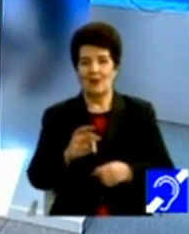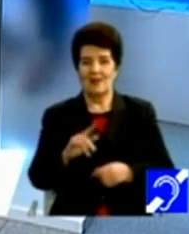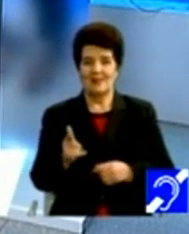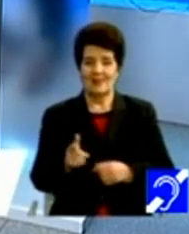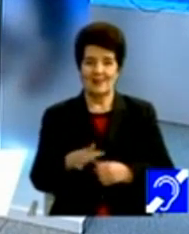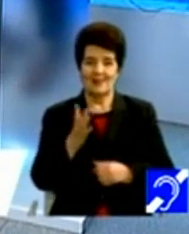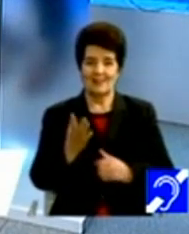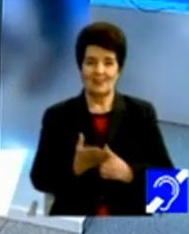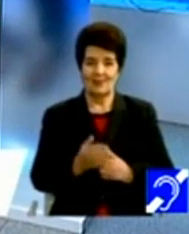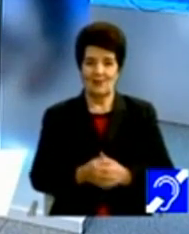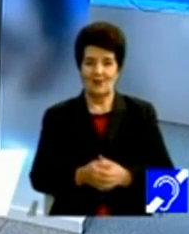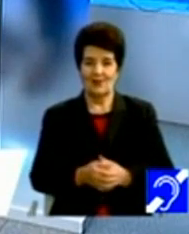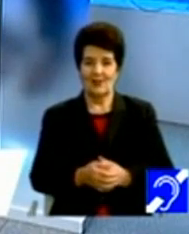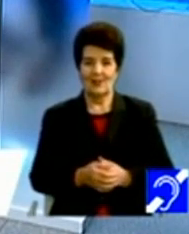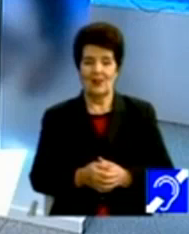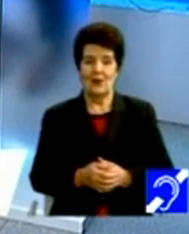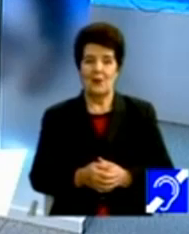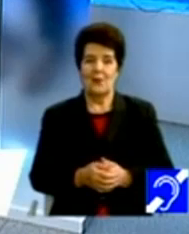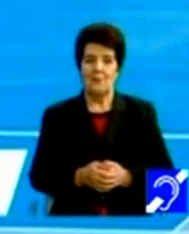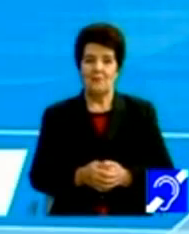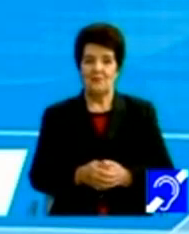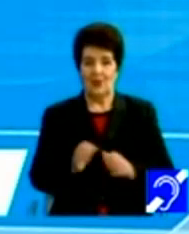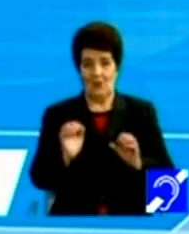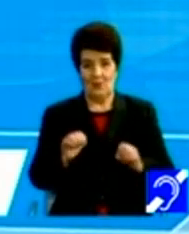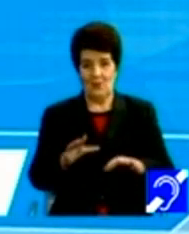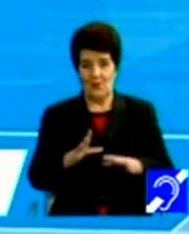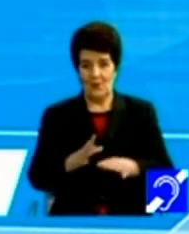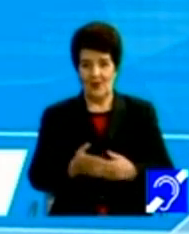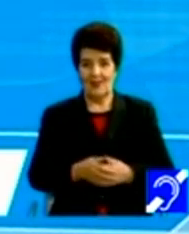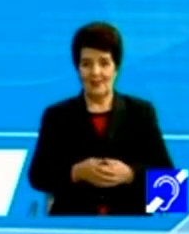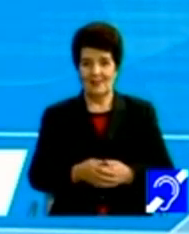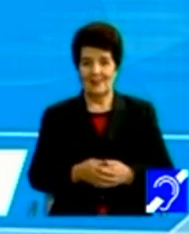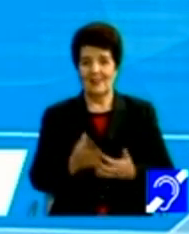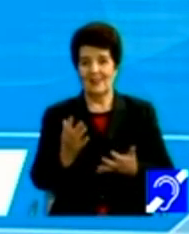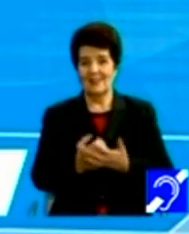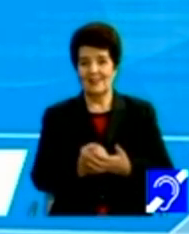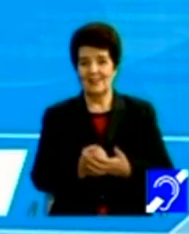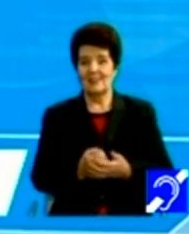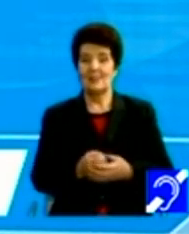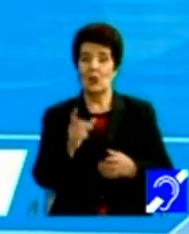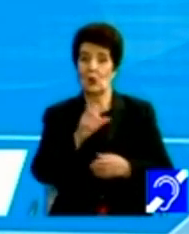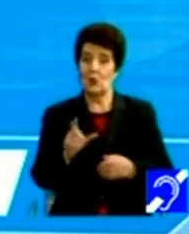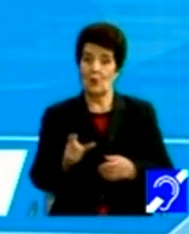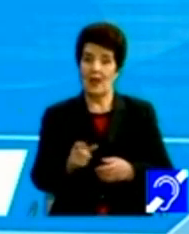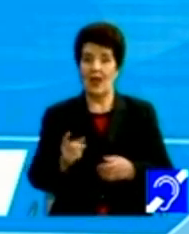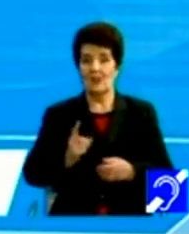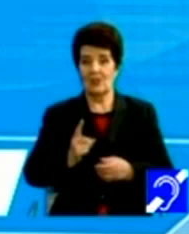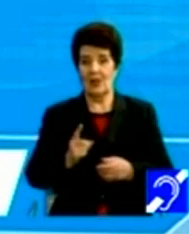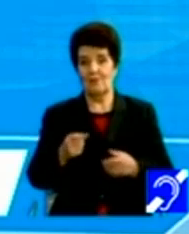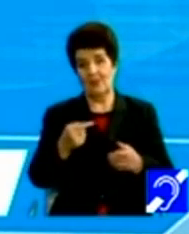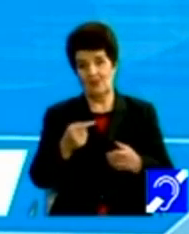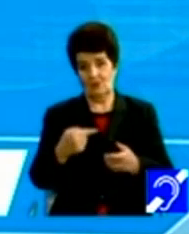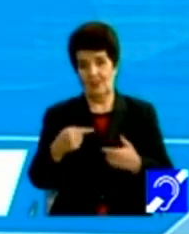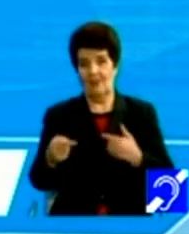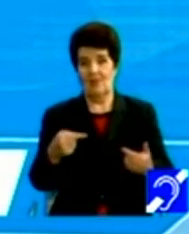fie. Asta nu e foarte bine pentru emisiunea mea, dar mă rog, poate găsiți ceva de contradictoriu. Lumea așteaptă și diferențe ca să știe de ce vă votează. Că dacă